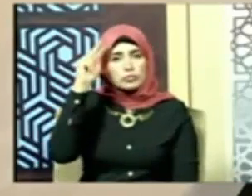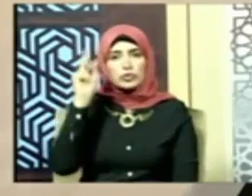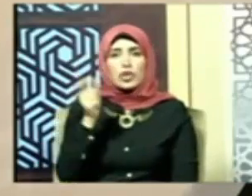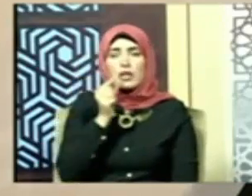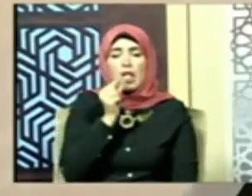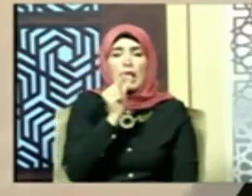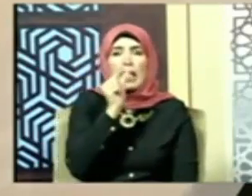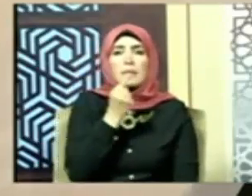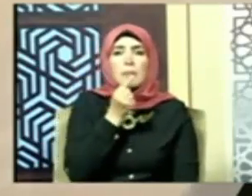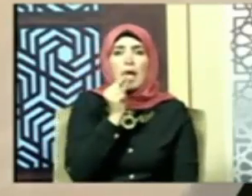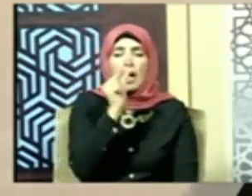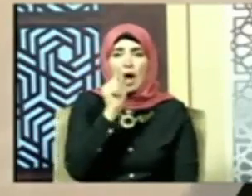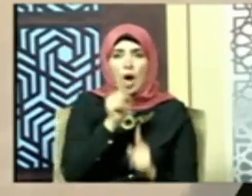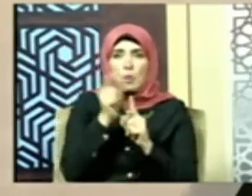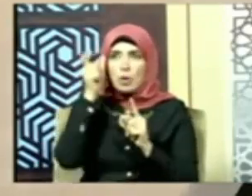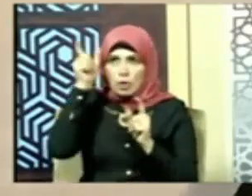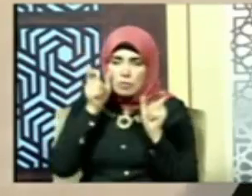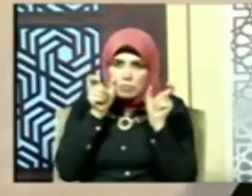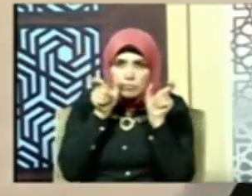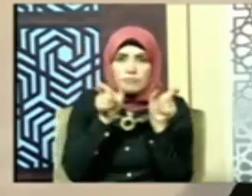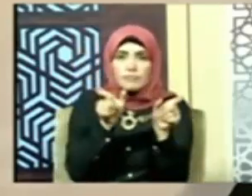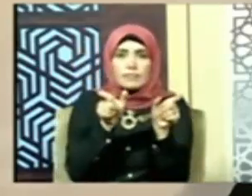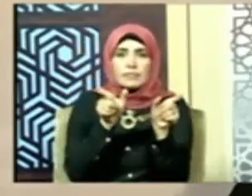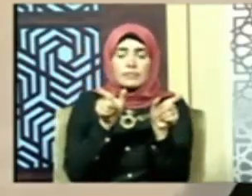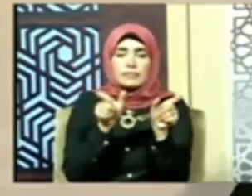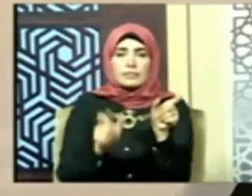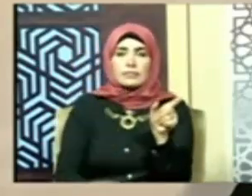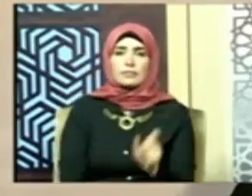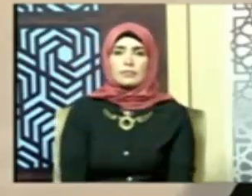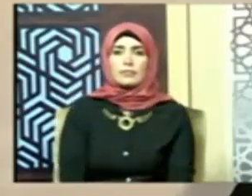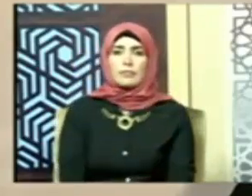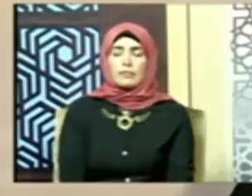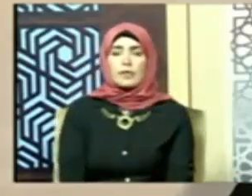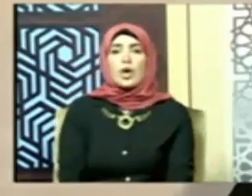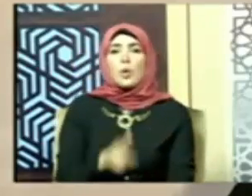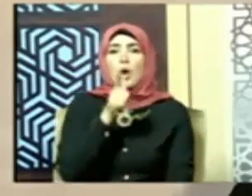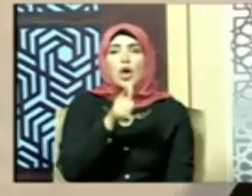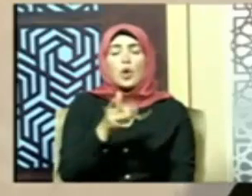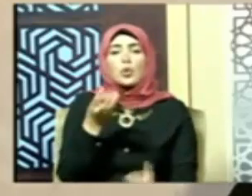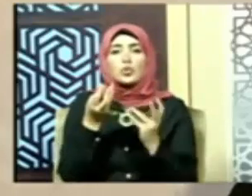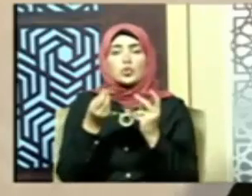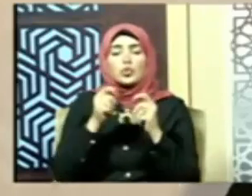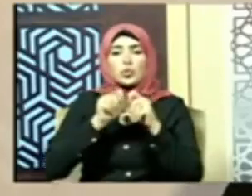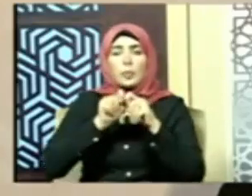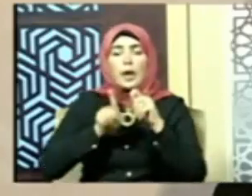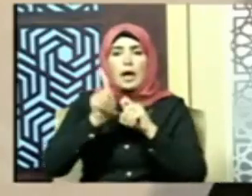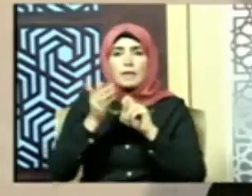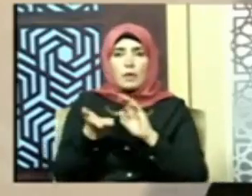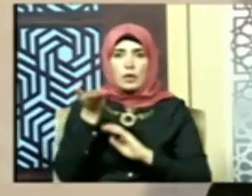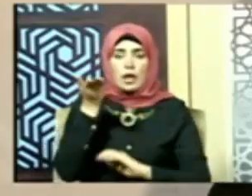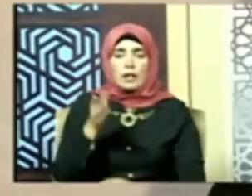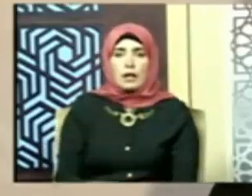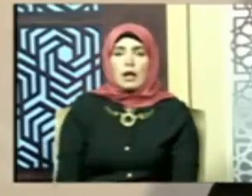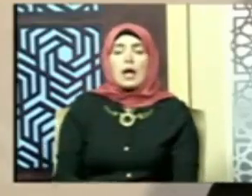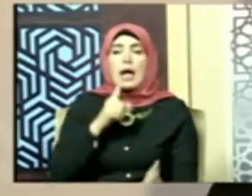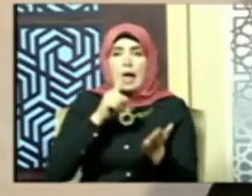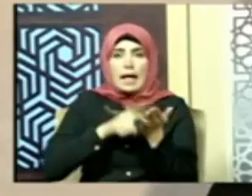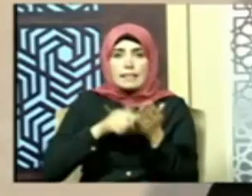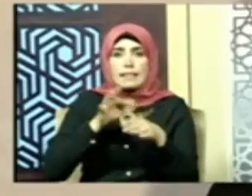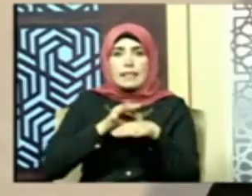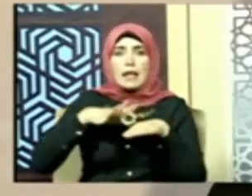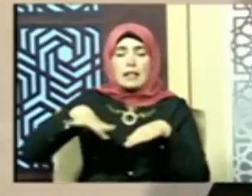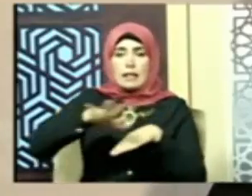إلا لديه رقيب عتيد. ويقول سبحانه: إن